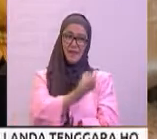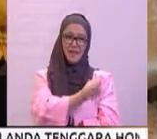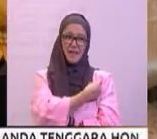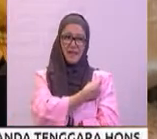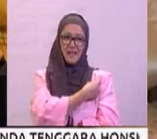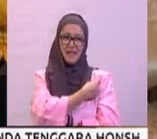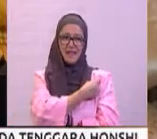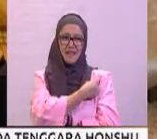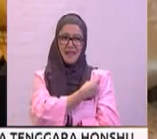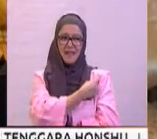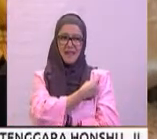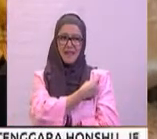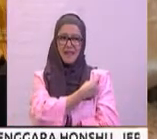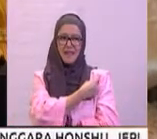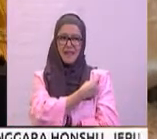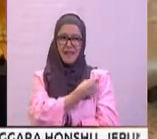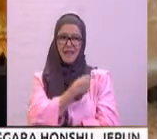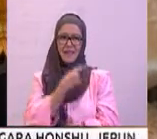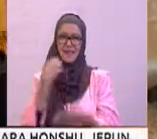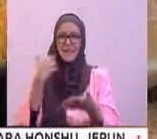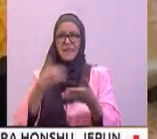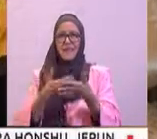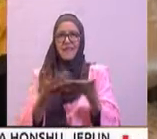Moga kita ya sampai.